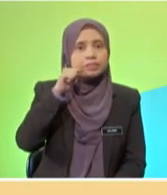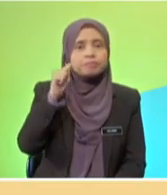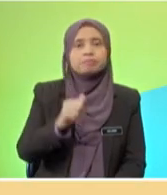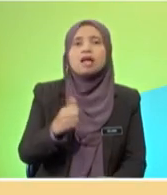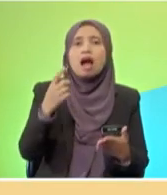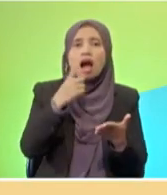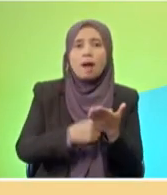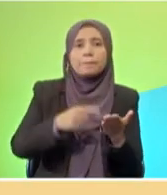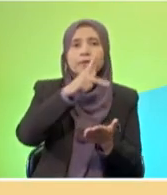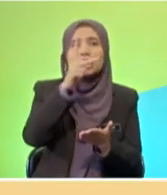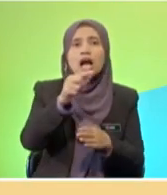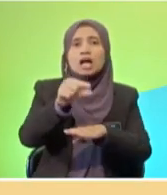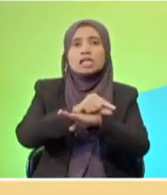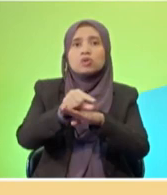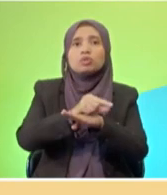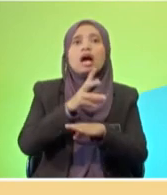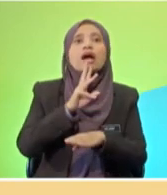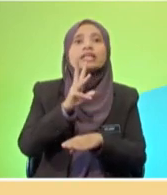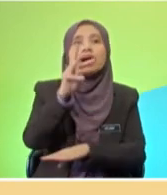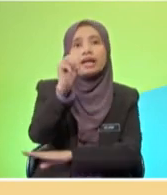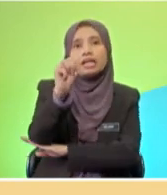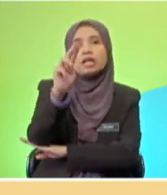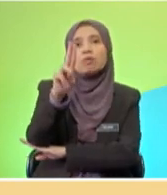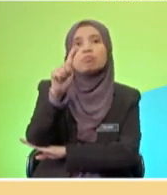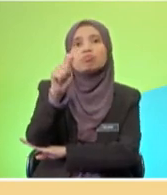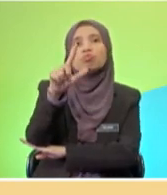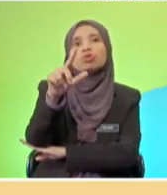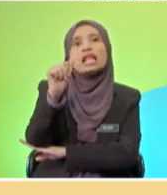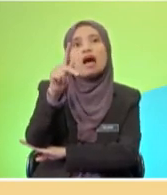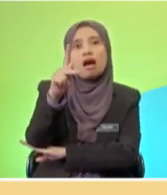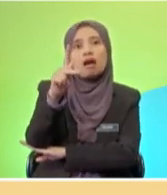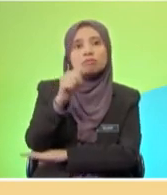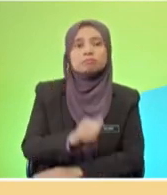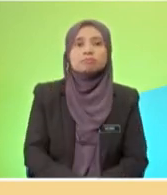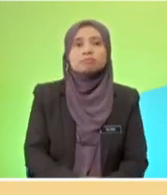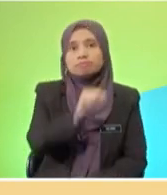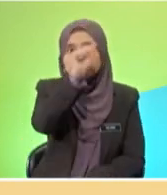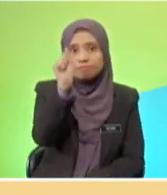Apakah kegunaan air mutlak Boleh takzina bagi tahu Ustazah